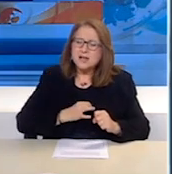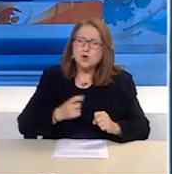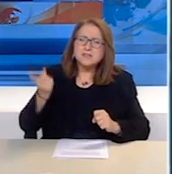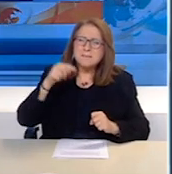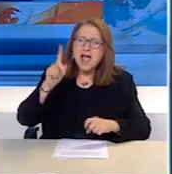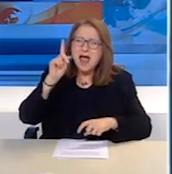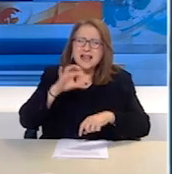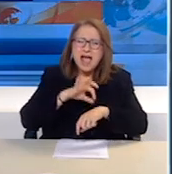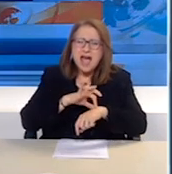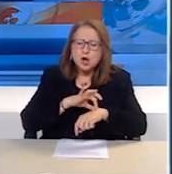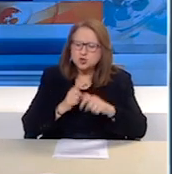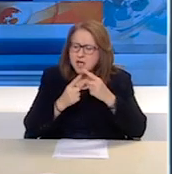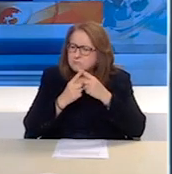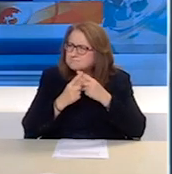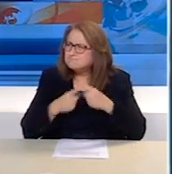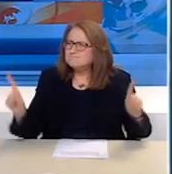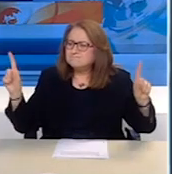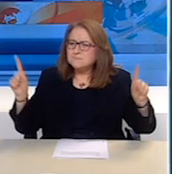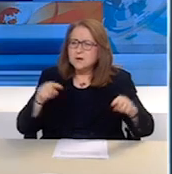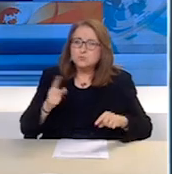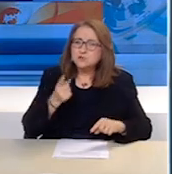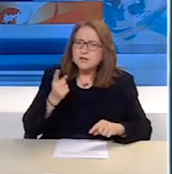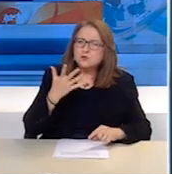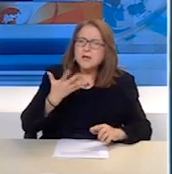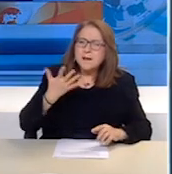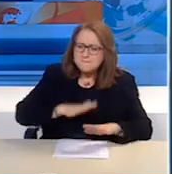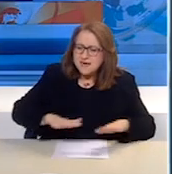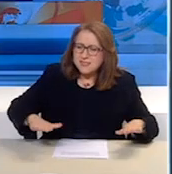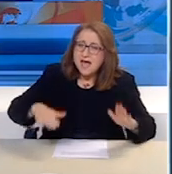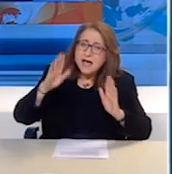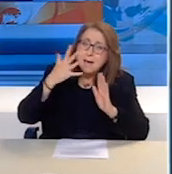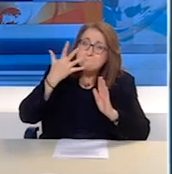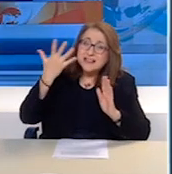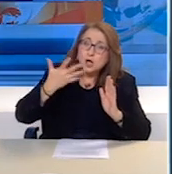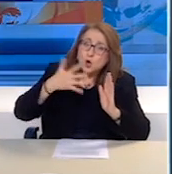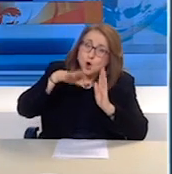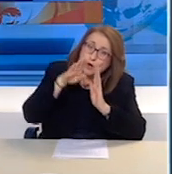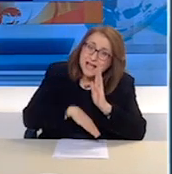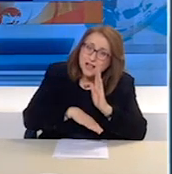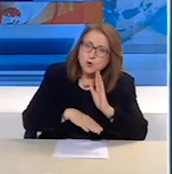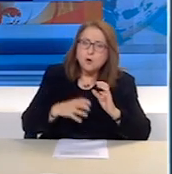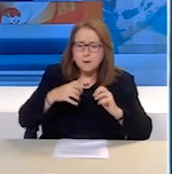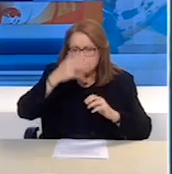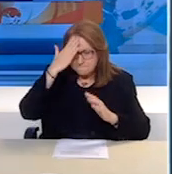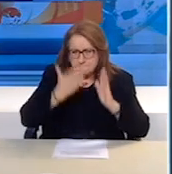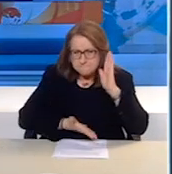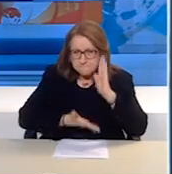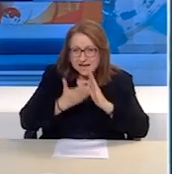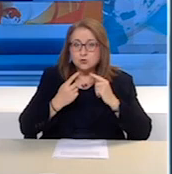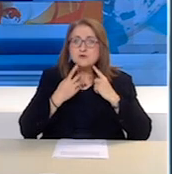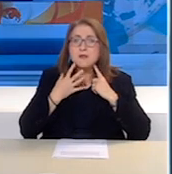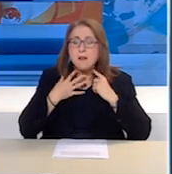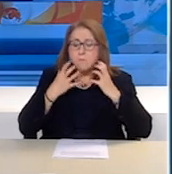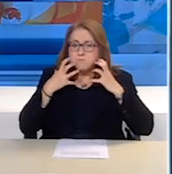της αιτιολογίας, είναι σε παιδιά κάτω των 5, που κάνουν πυρετό, λεμφαδενοπάθεια, είναι μια συστηματική φλεγμονή. Και